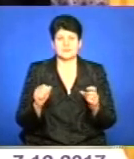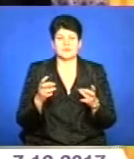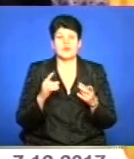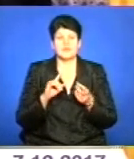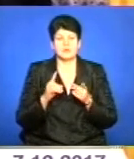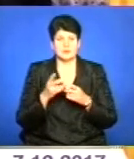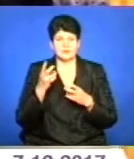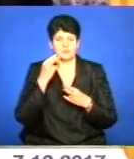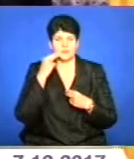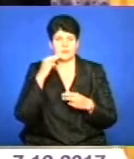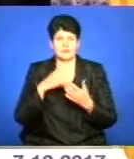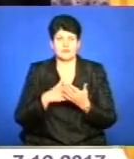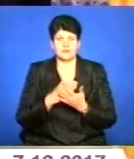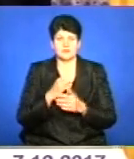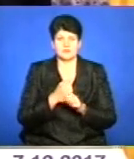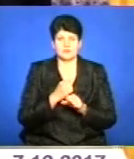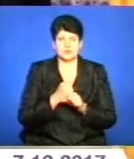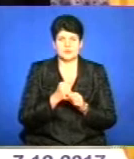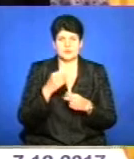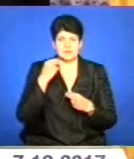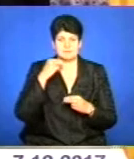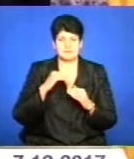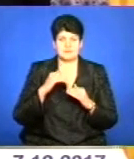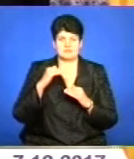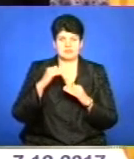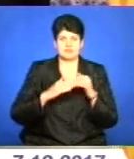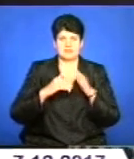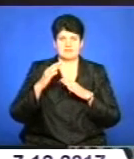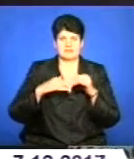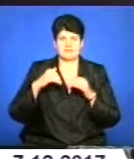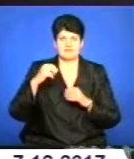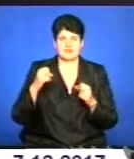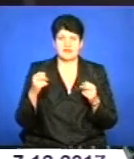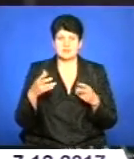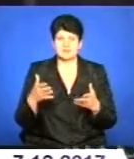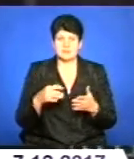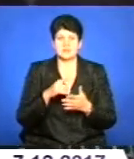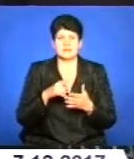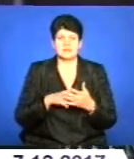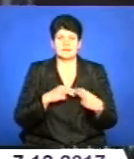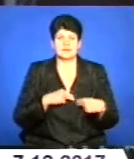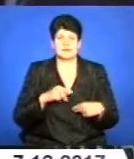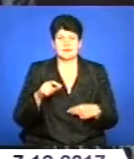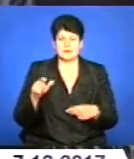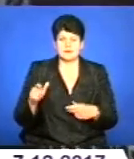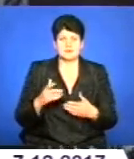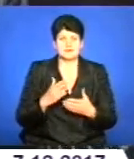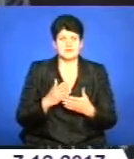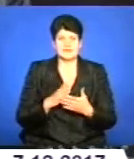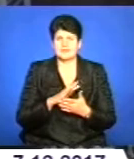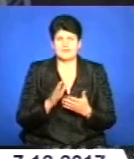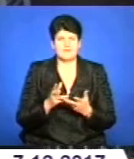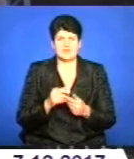варто поліпшувати якість їхньої роботи і підвищувати кваліфікацію. Питання кадрів стоїть не стільки в